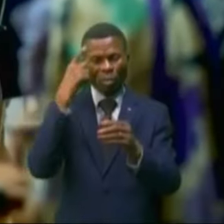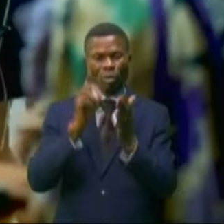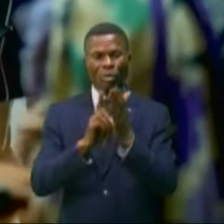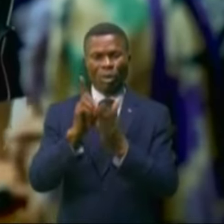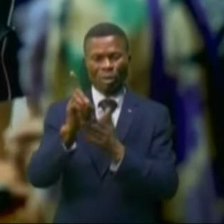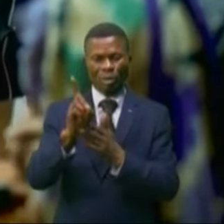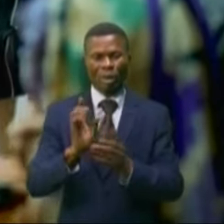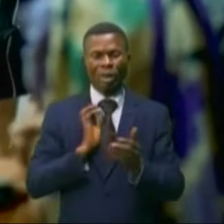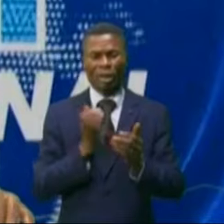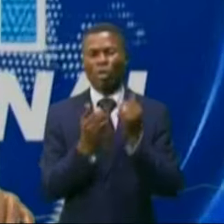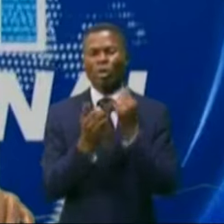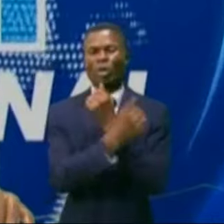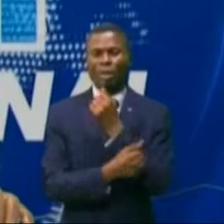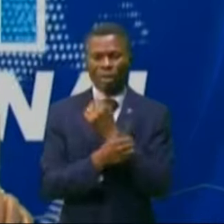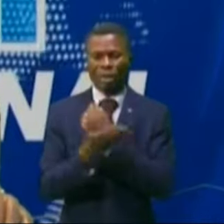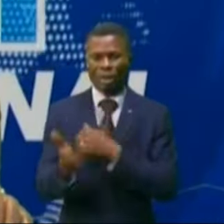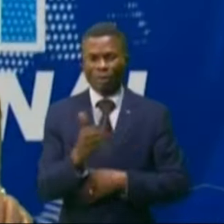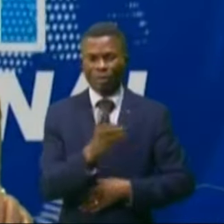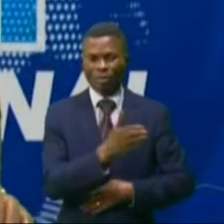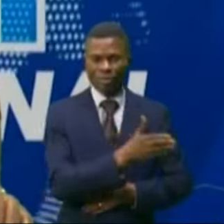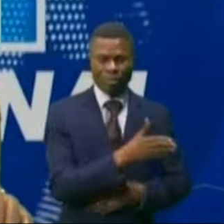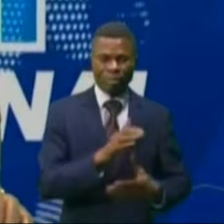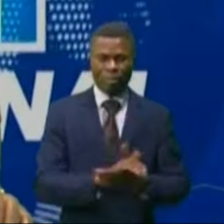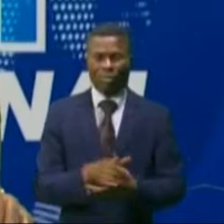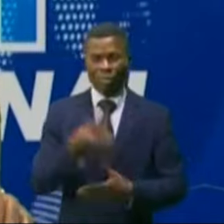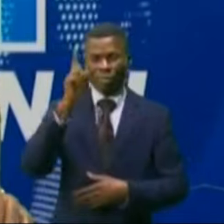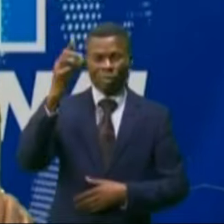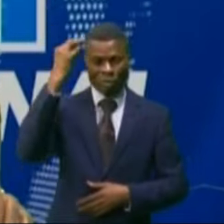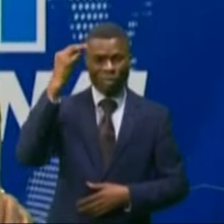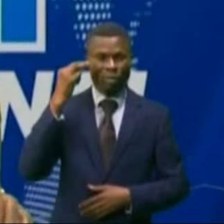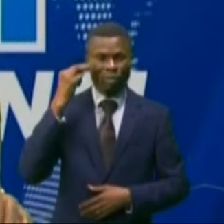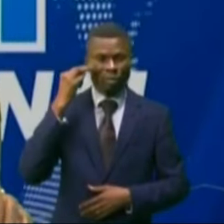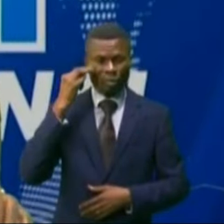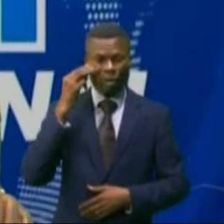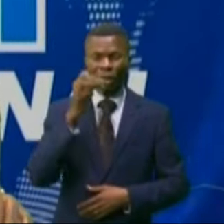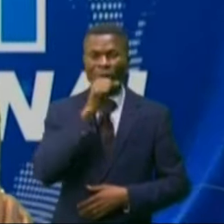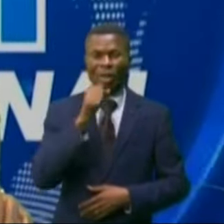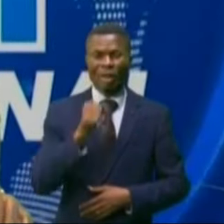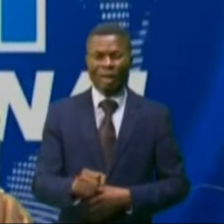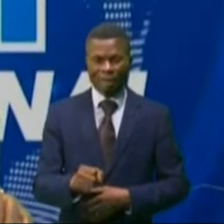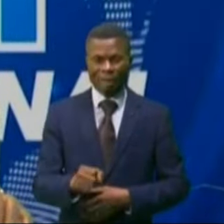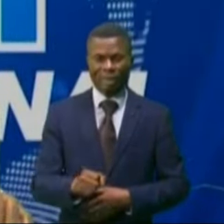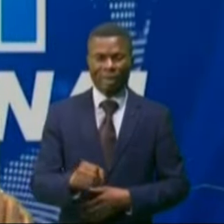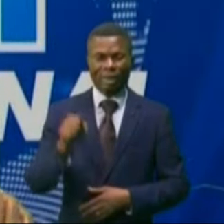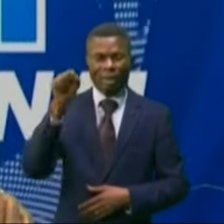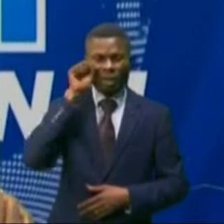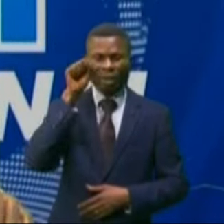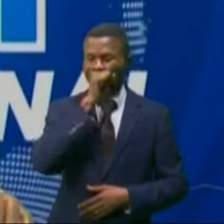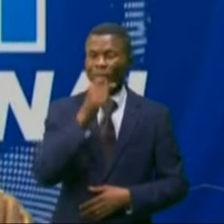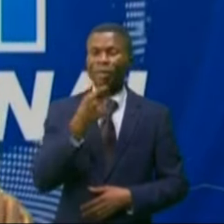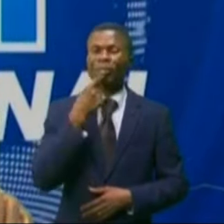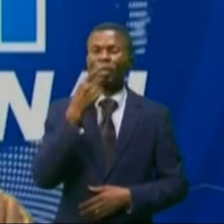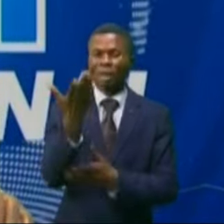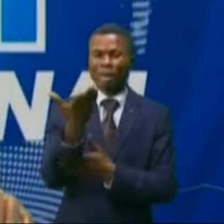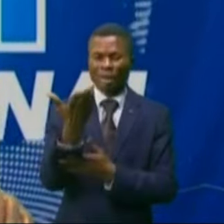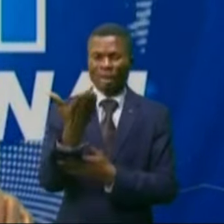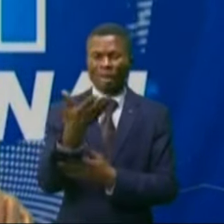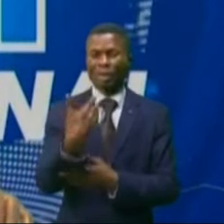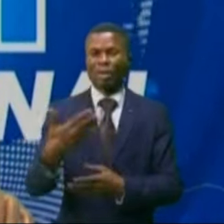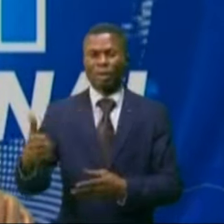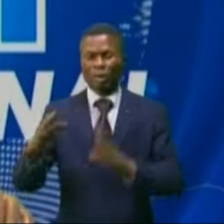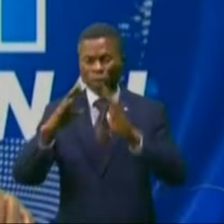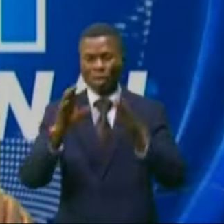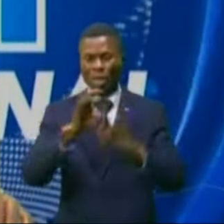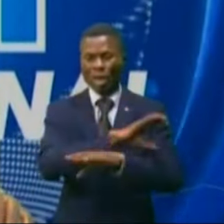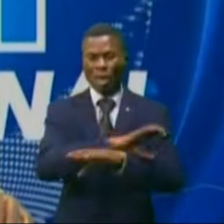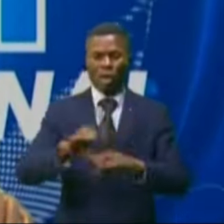du pays. Le Premier ministre honoraire a déclaré ce mardi son patrimoine à la Cour